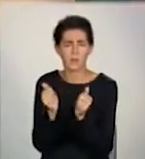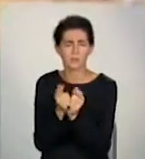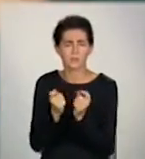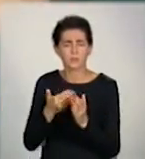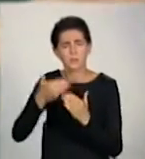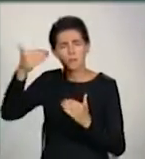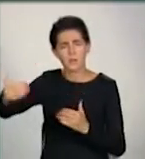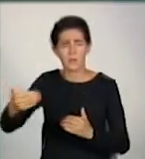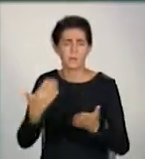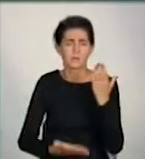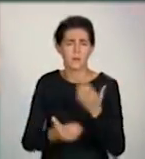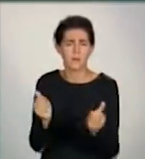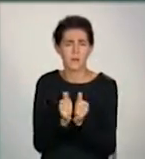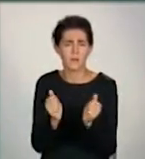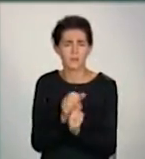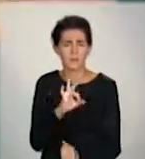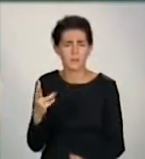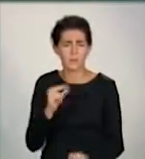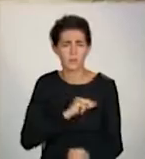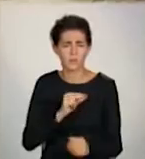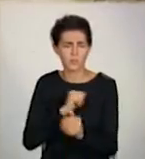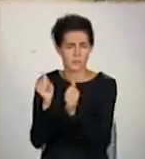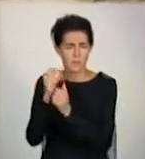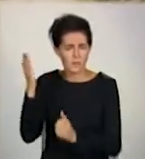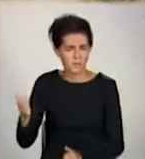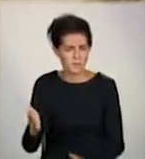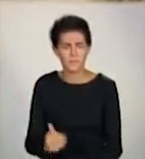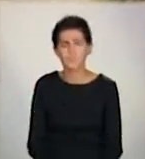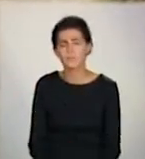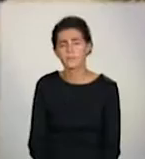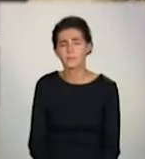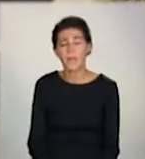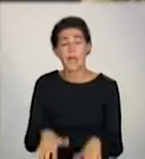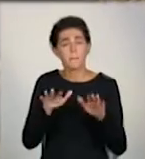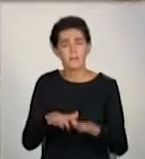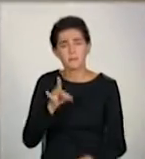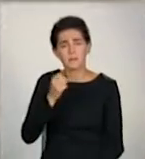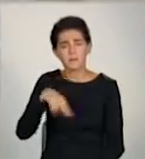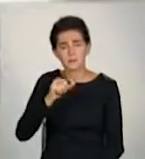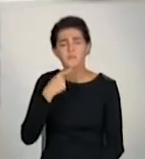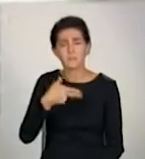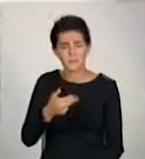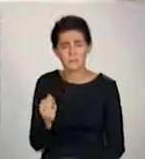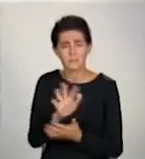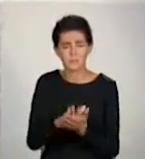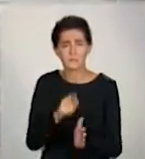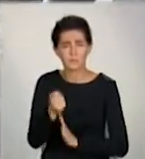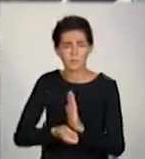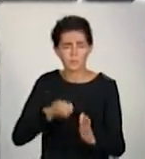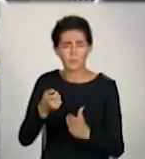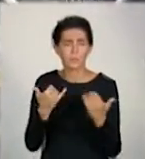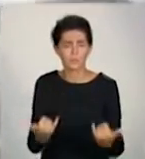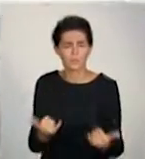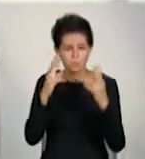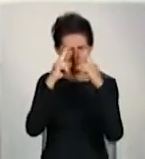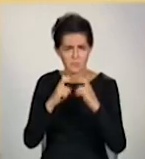дальше. Может быть, возле скорой, скорая через дом. У міськраді наголошують, заява від жителів вулиці Пирогова нині на